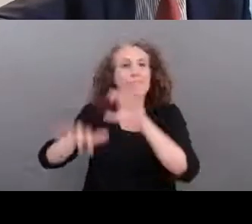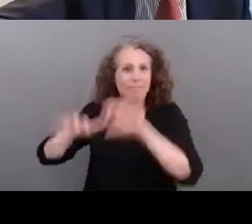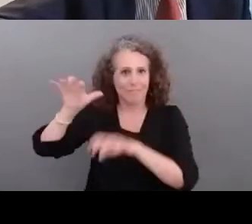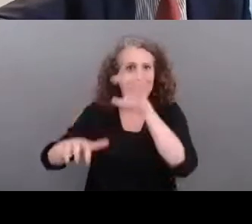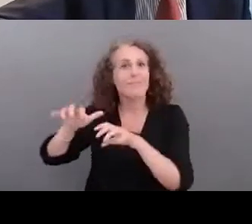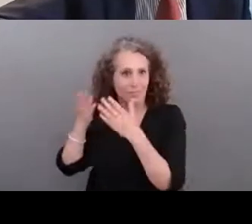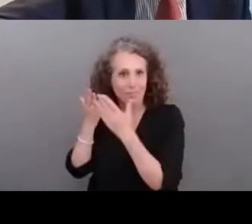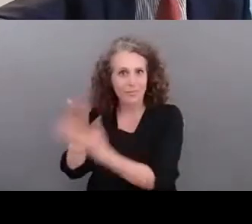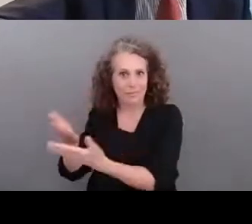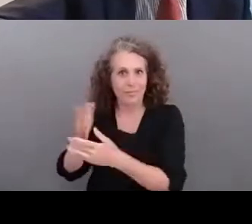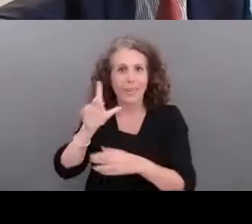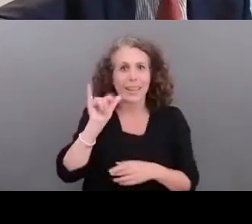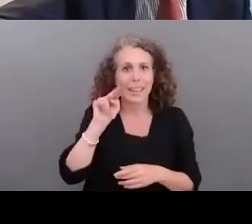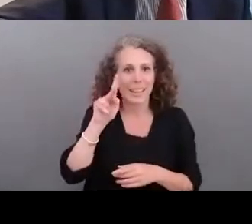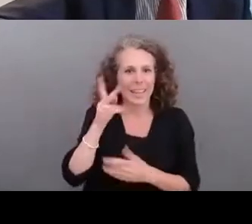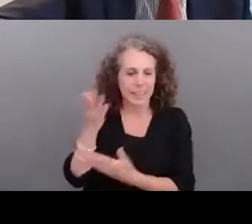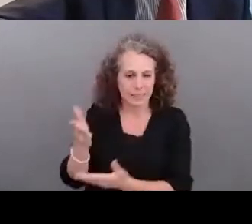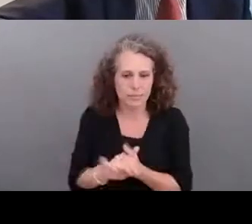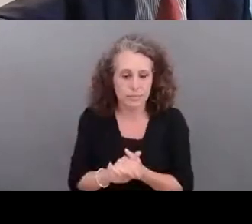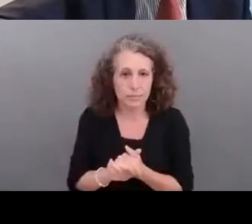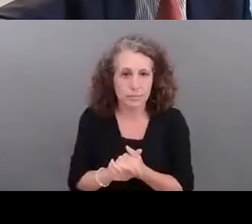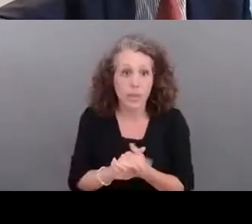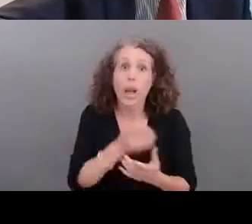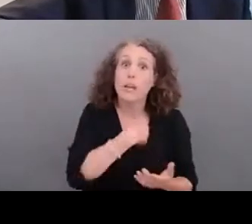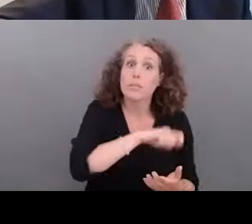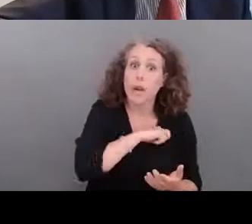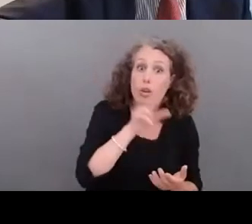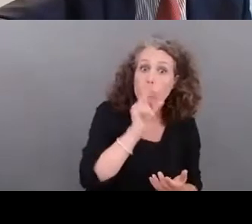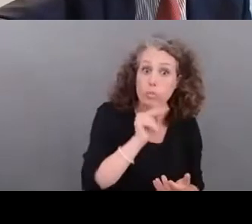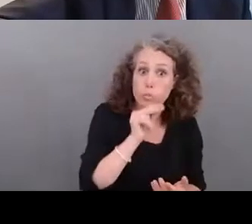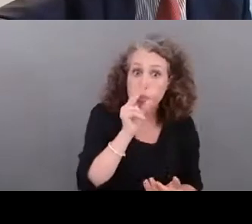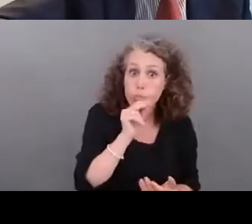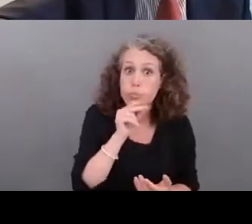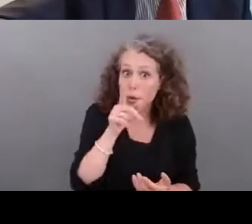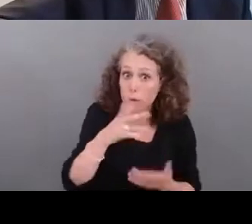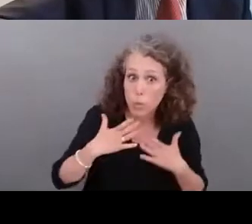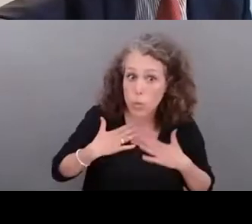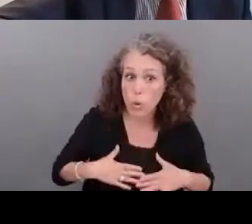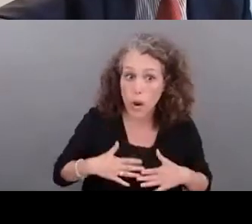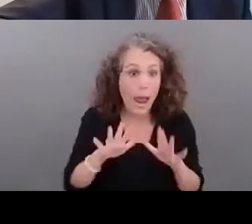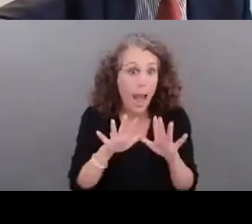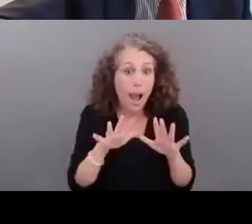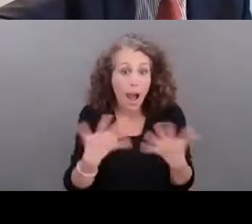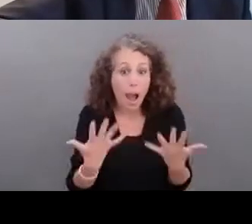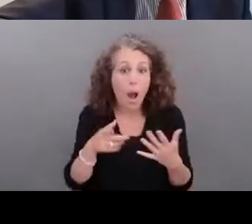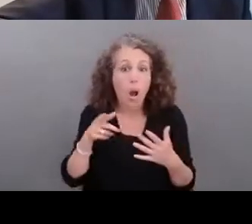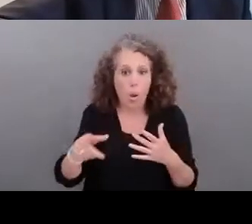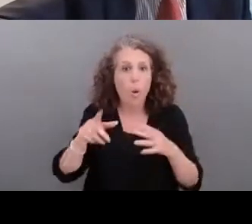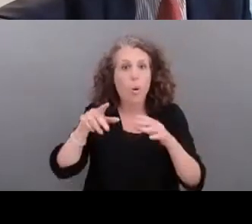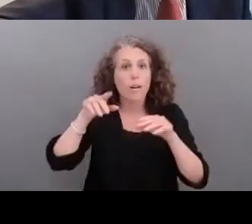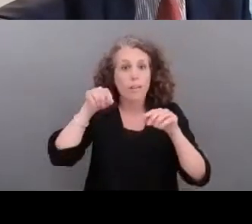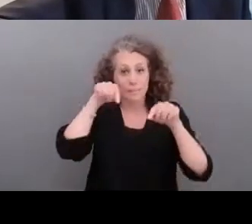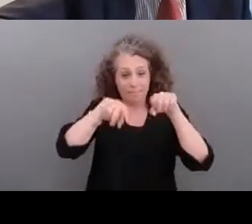On fournit aussi l'interprétation vers le français et l'espagnol et vous pouvez y avoir accès en